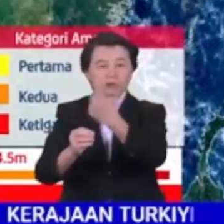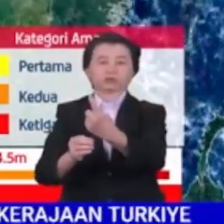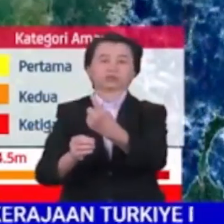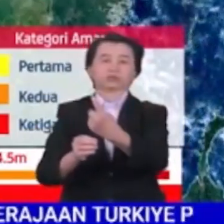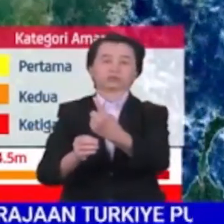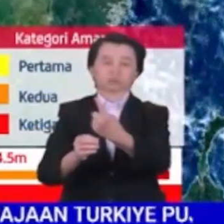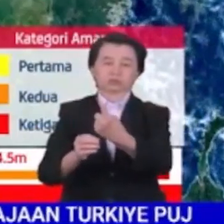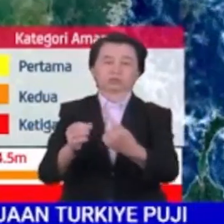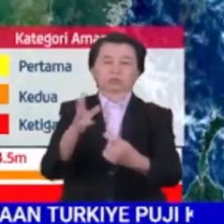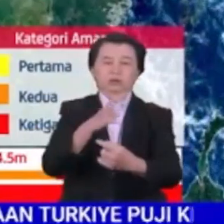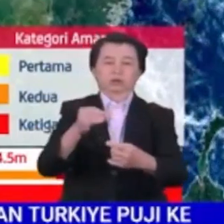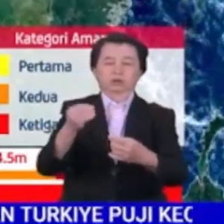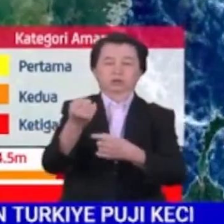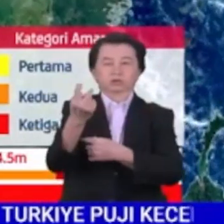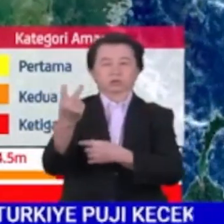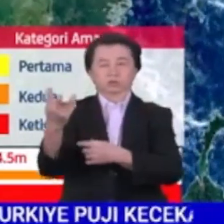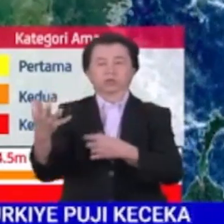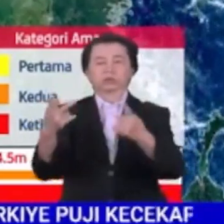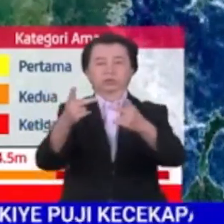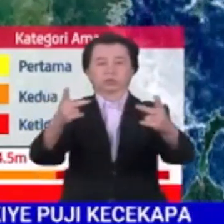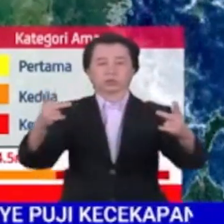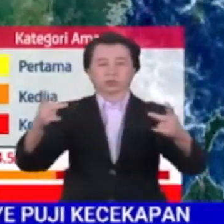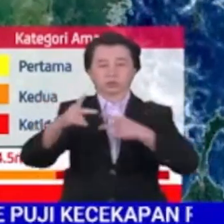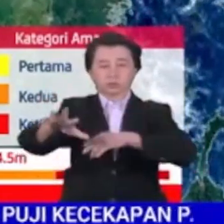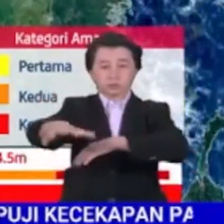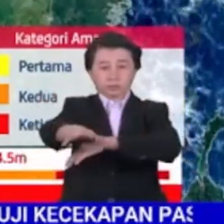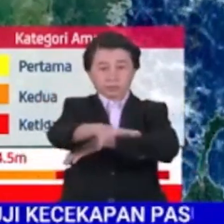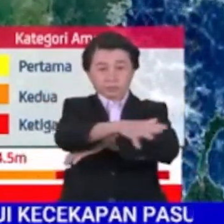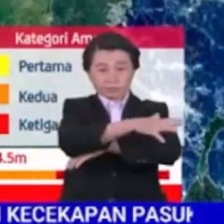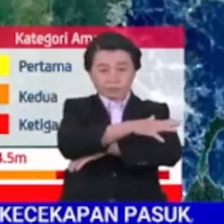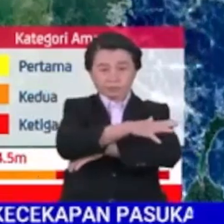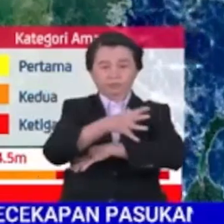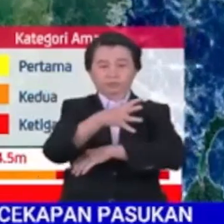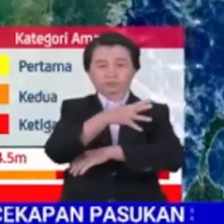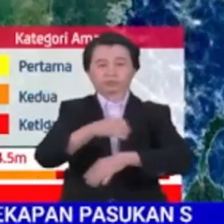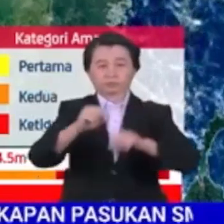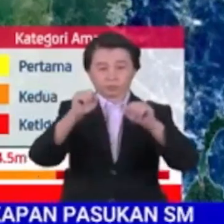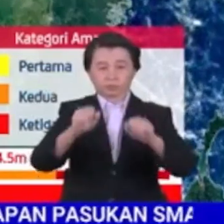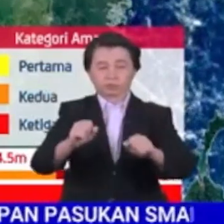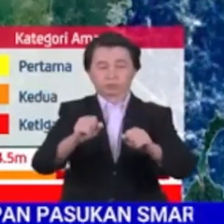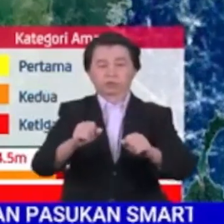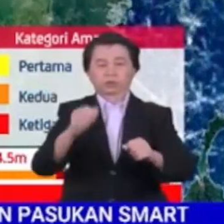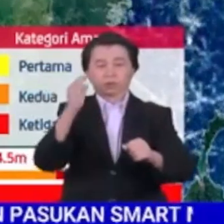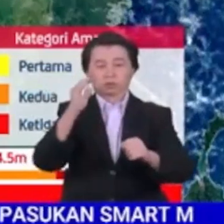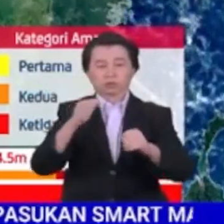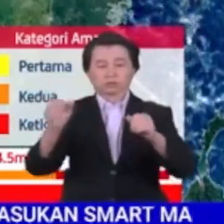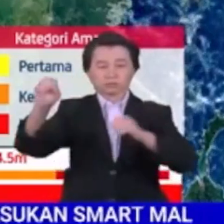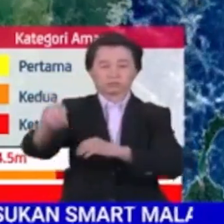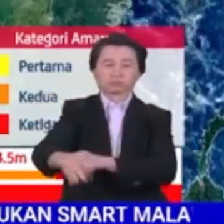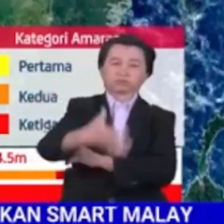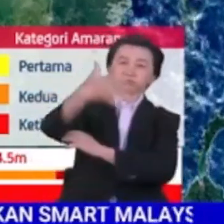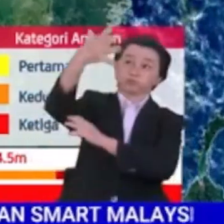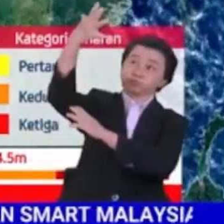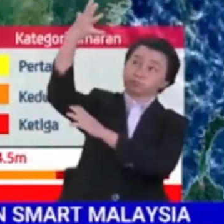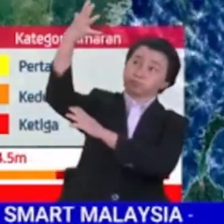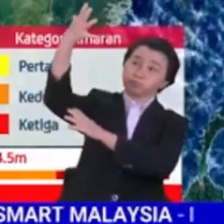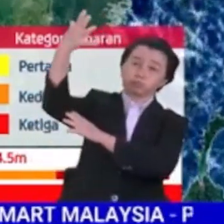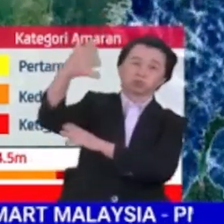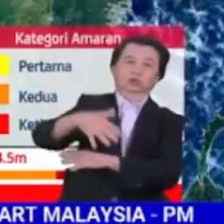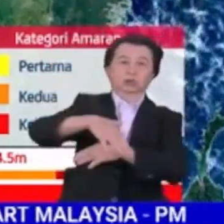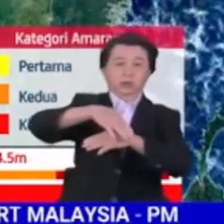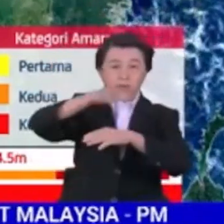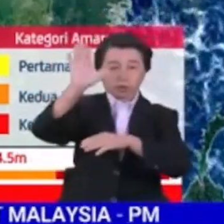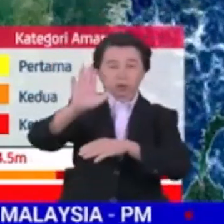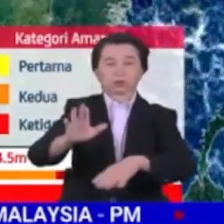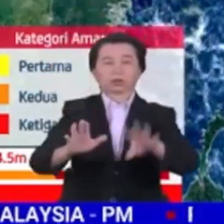kategori pertama di beberapa kawasan perairan. Ketinggian yang boleh dicapai adalah sehingga